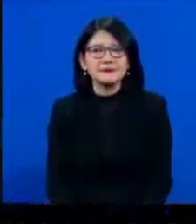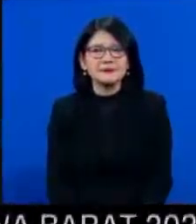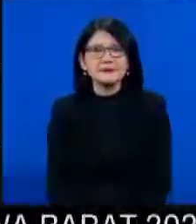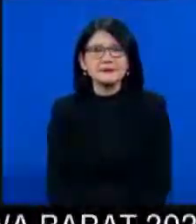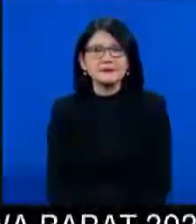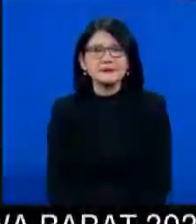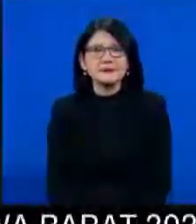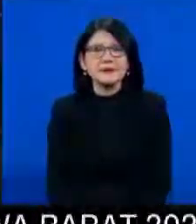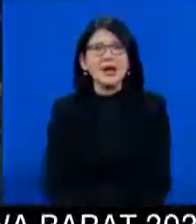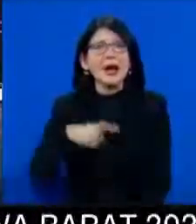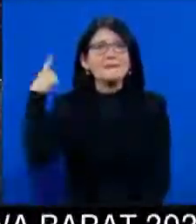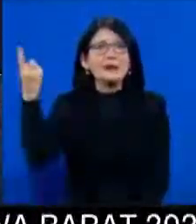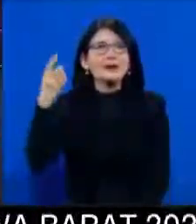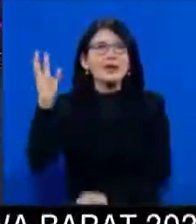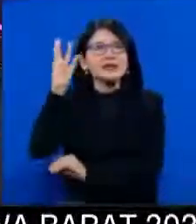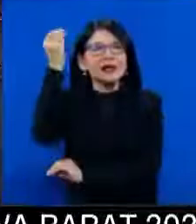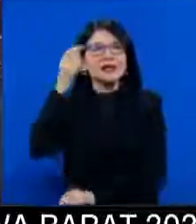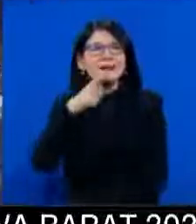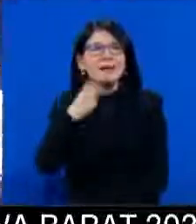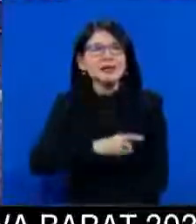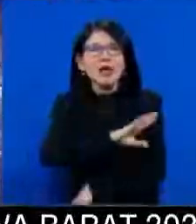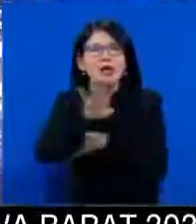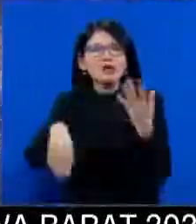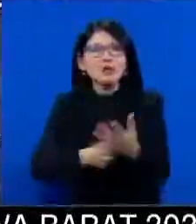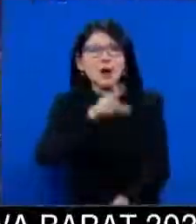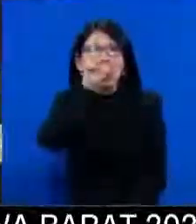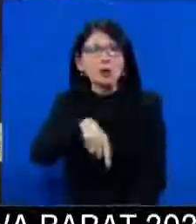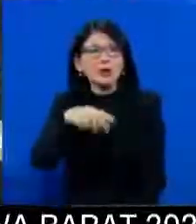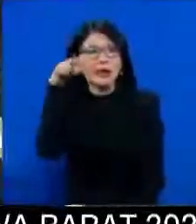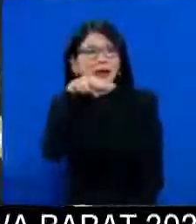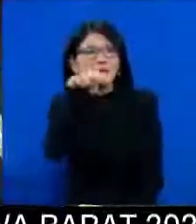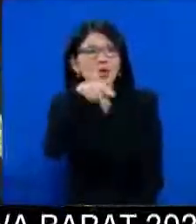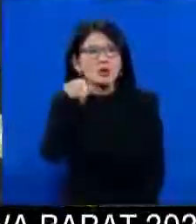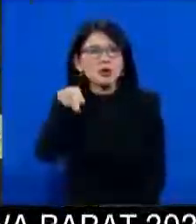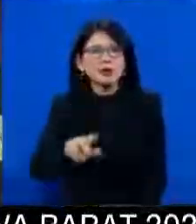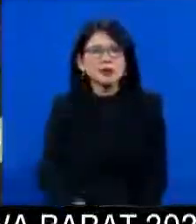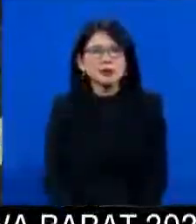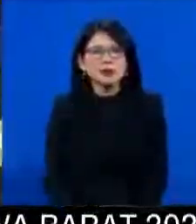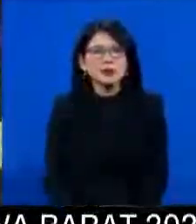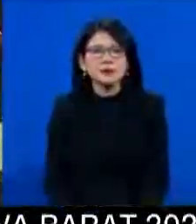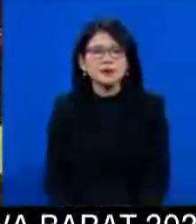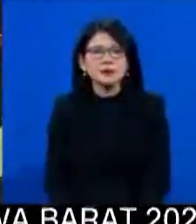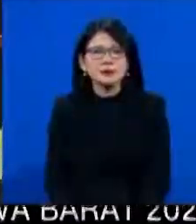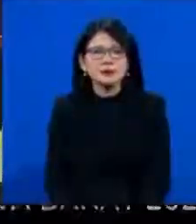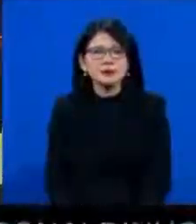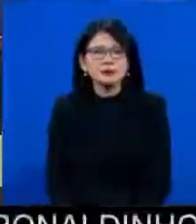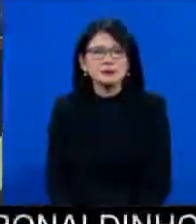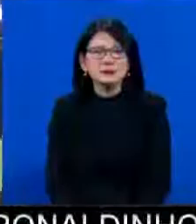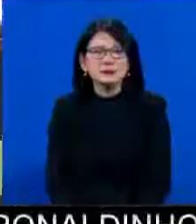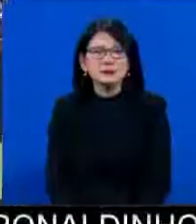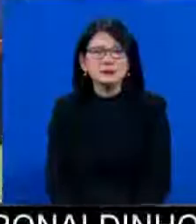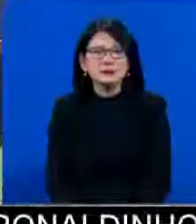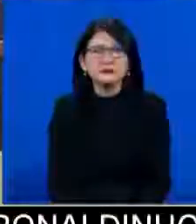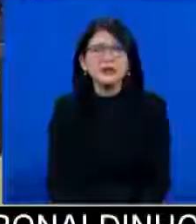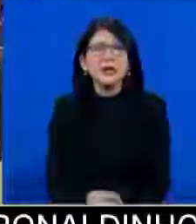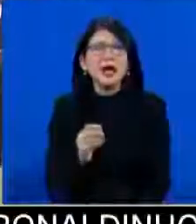Pemprov DKI Jakarta juga memastikan bahwa seluruh masyarakat yang menonton acara Malam Puncak Jakarta Hajatan ke-495 kemarin tidak